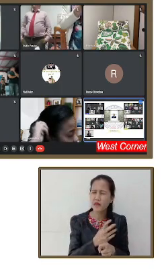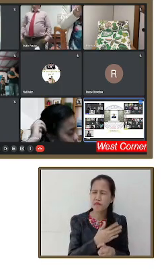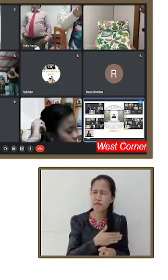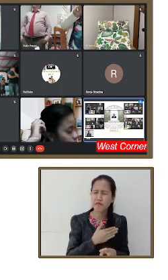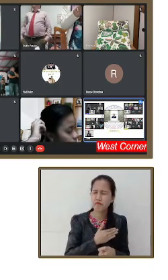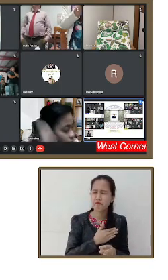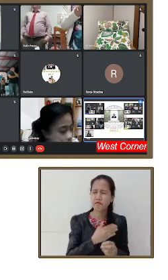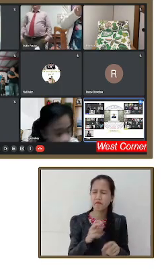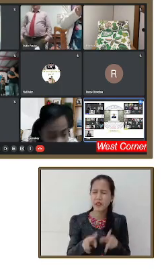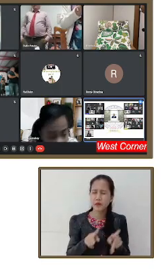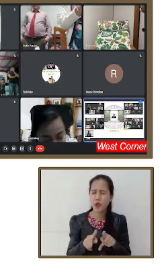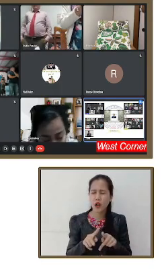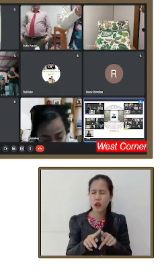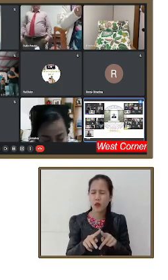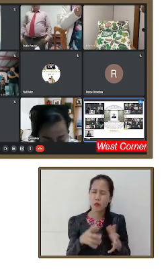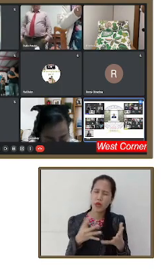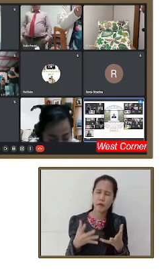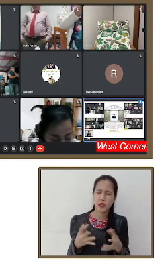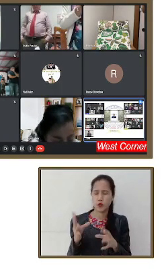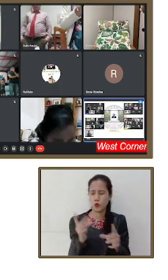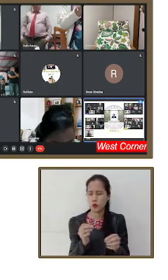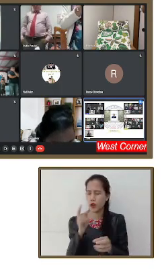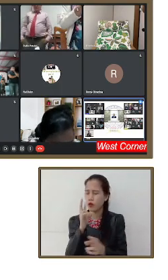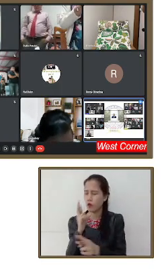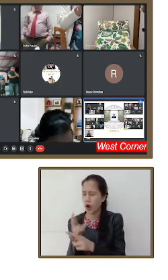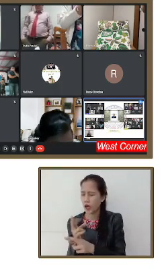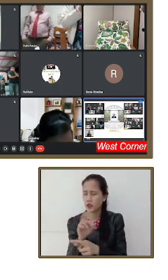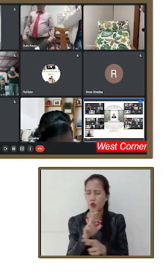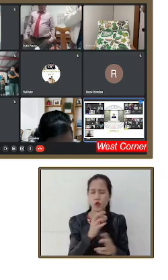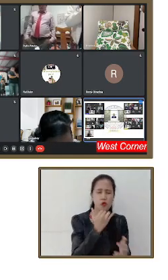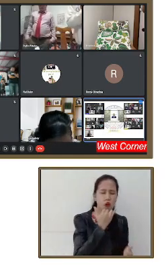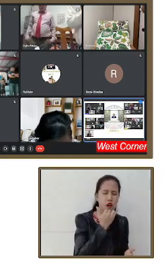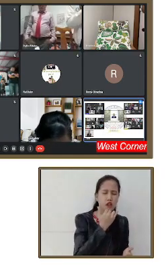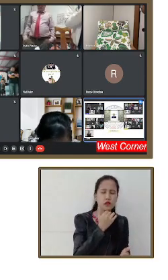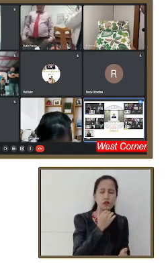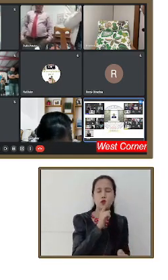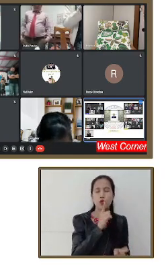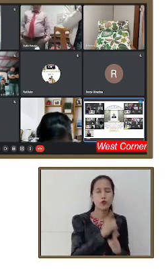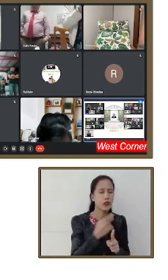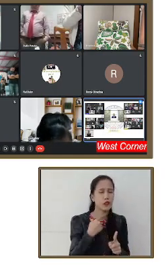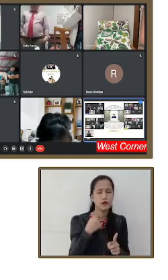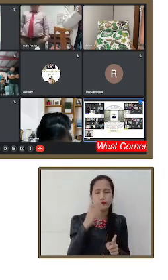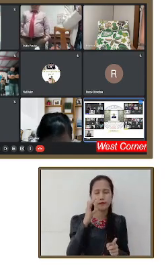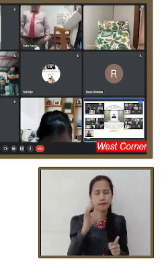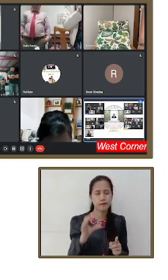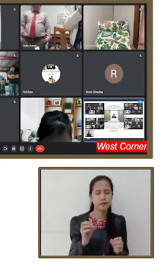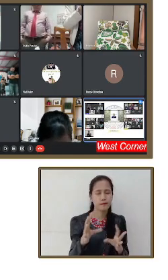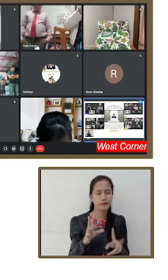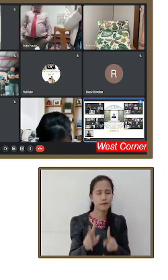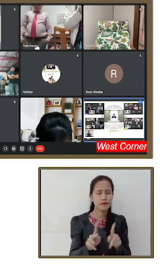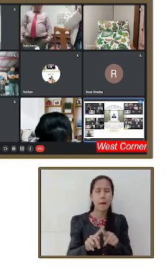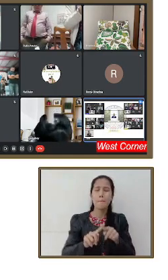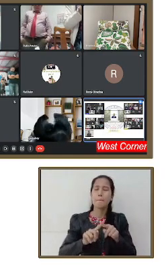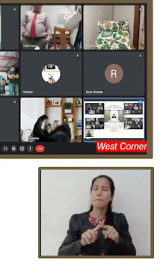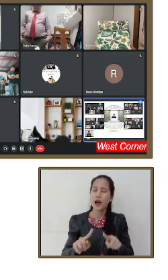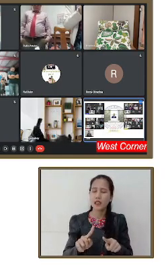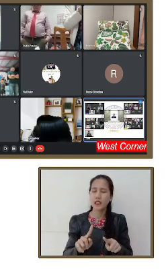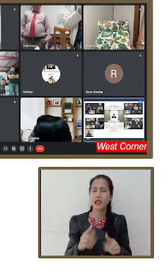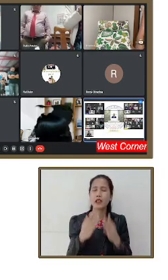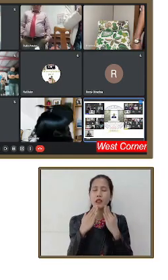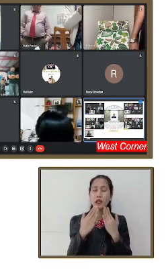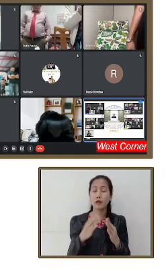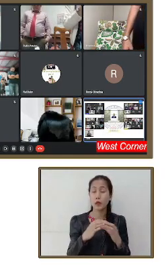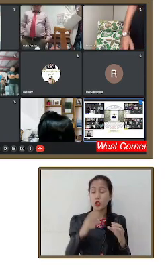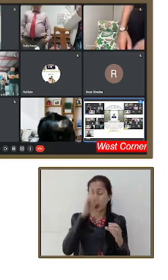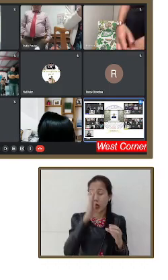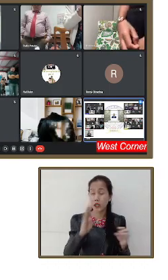ng tama o mali, meron pa rin sasabihin ng tao. Pero salamat Panginoon, na kayo po ang aming pinaglilingkuran, Panginoon. Na anumang sabihin